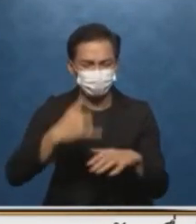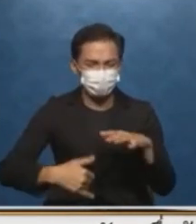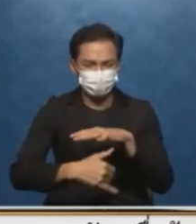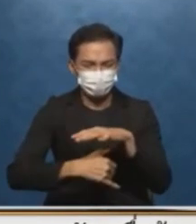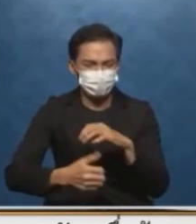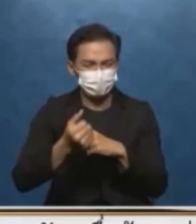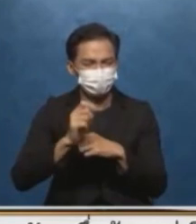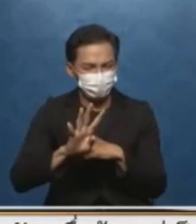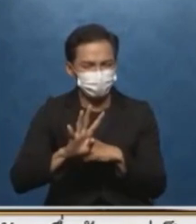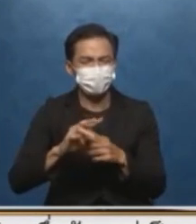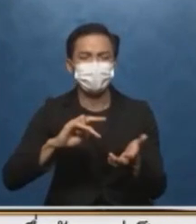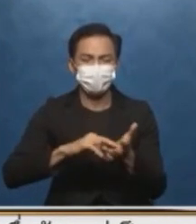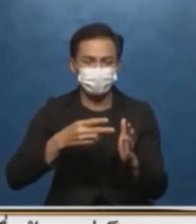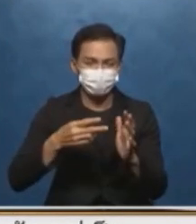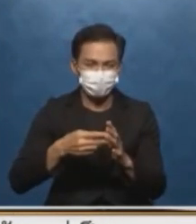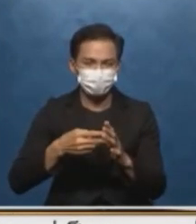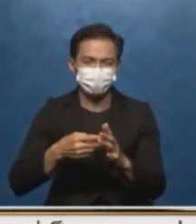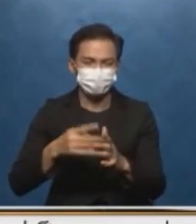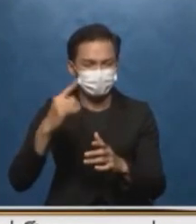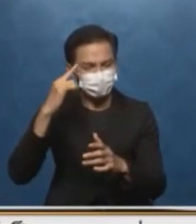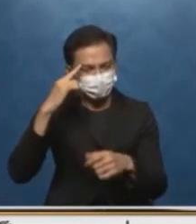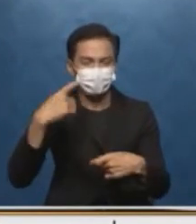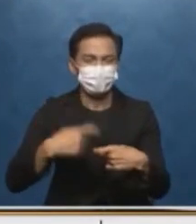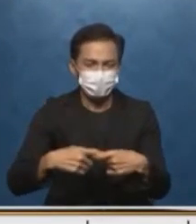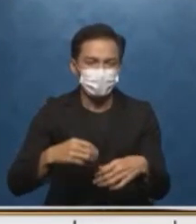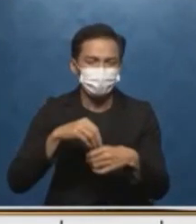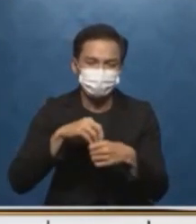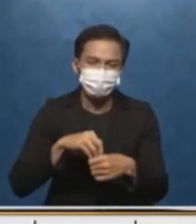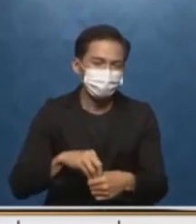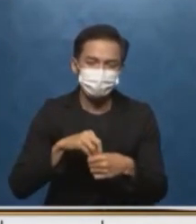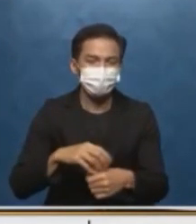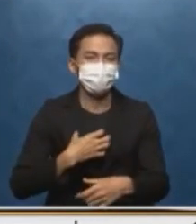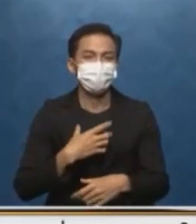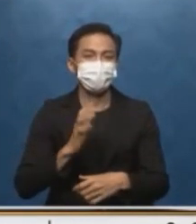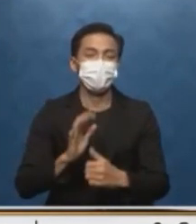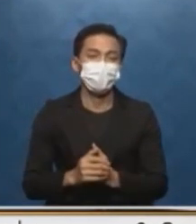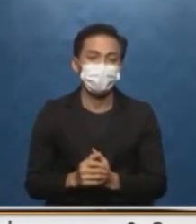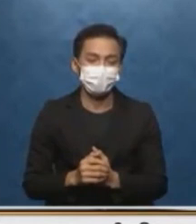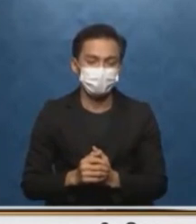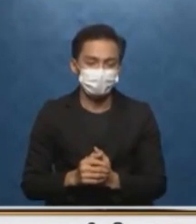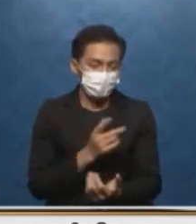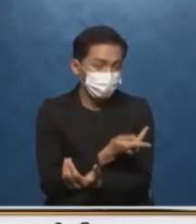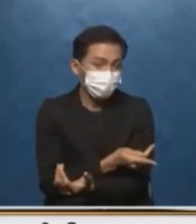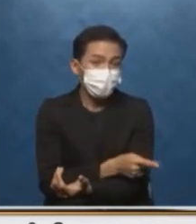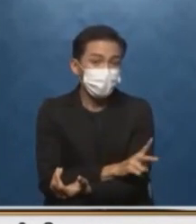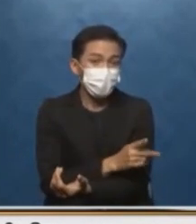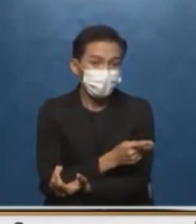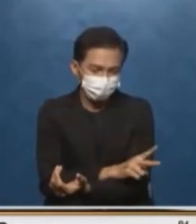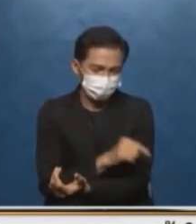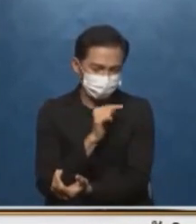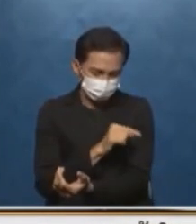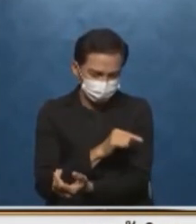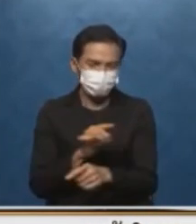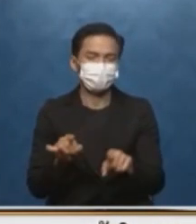ที่นักท่องเที่ยวที่ฉีดวัคซีนแล้วพยายามจะเลี่ยงมากที่สุดภูเก็ตแซนด์บ็อกซ์ที่ท่านตั้งใจจะปั้นขึ้นมาแล้วยังยืนตัวเล